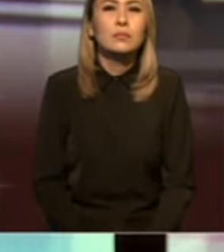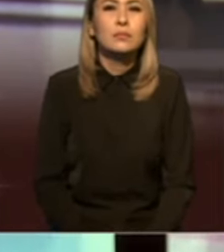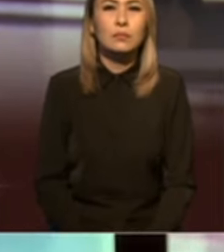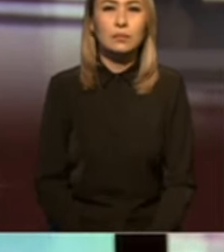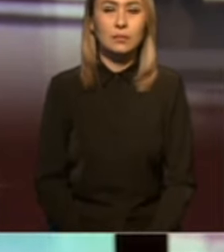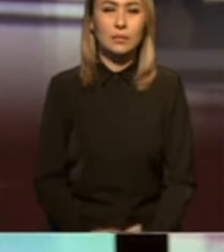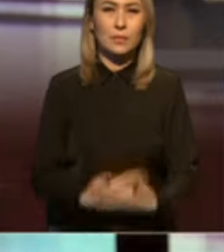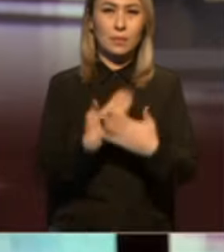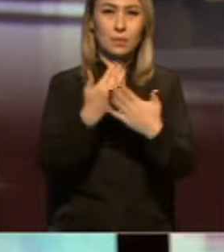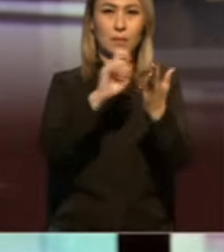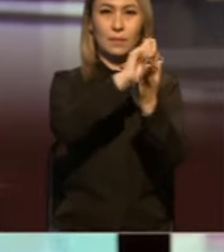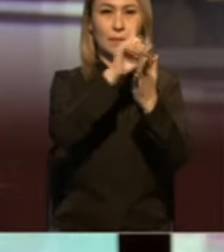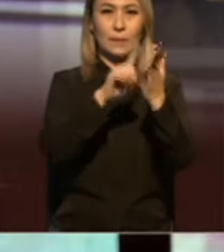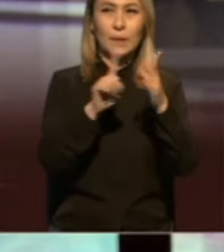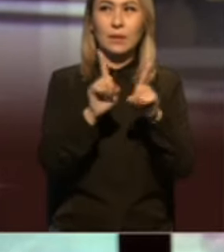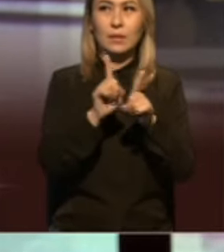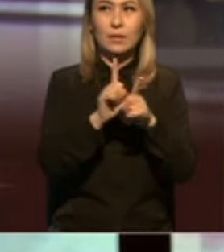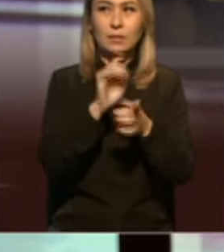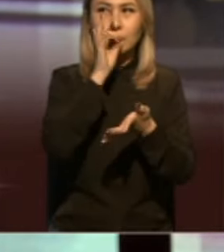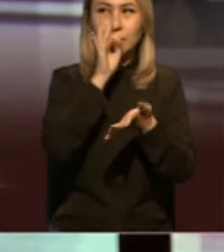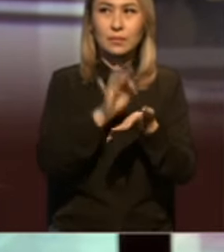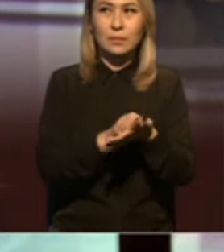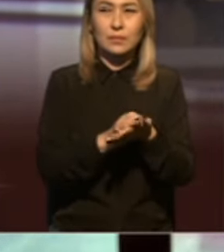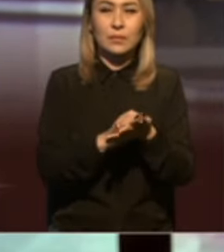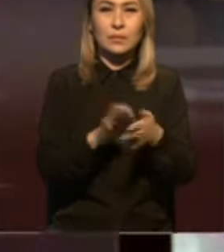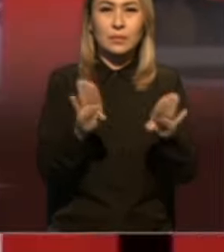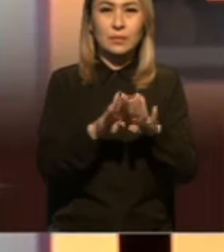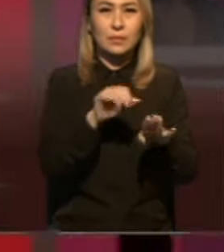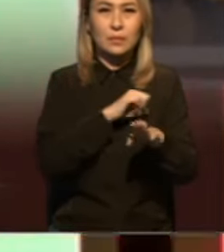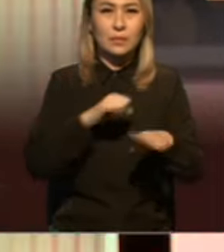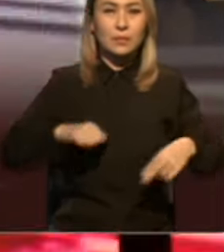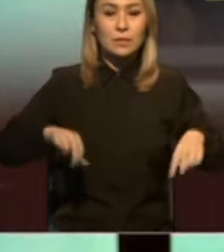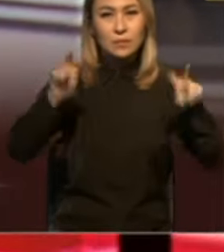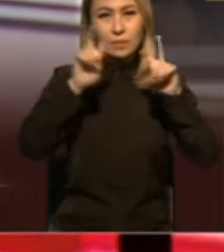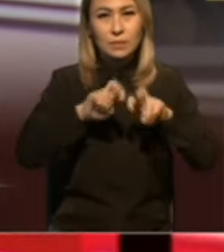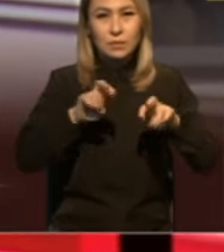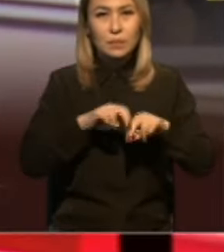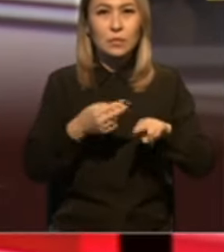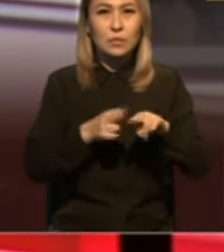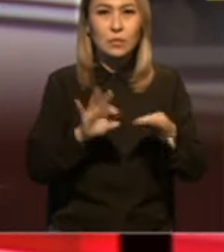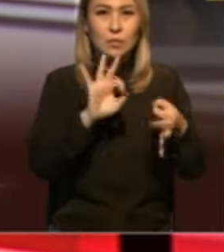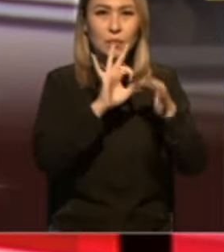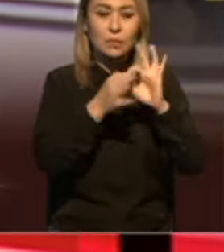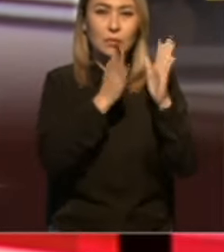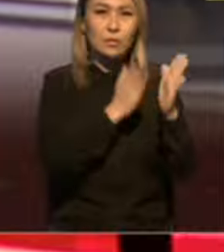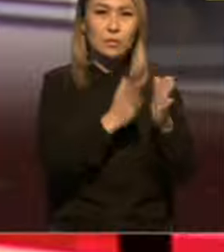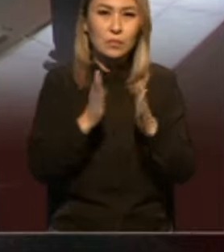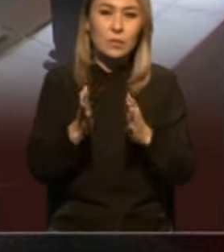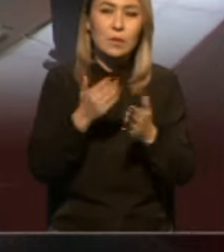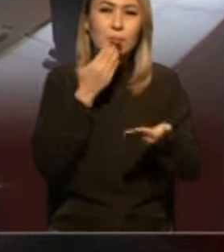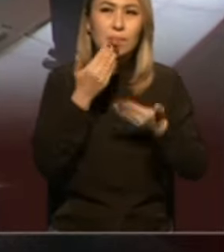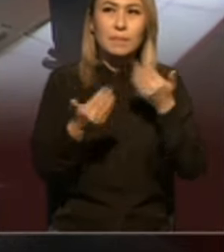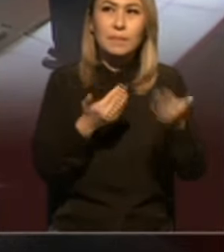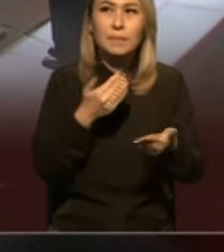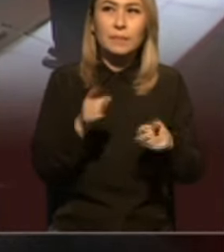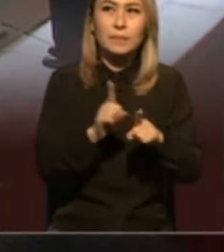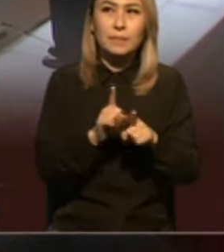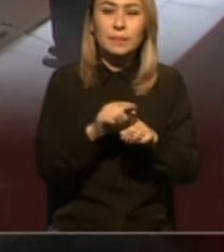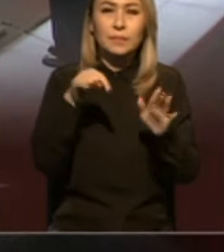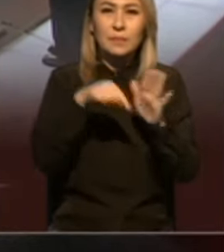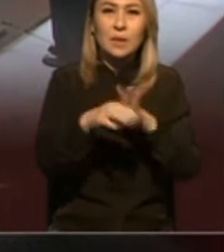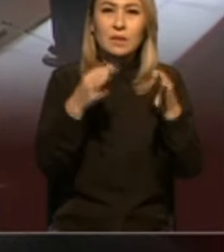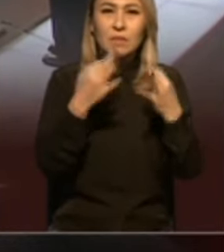Негізі бұл сұрақтарға өзіңіз жауап беру керек едіңіз сарапшы ретінде. Таудау-таудау түйдек-түйдек сауалдарды қойдыңыз. Сырты іші